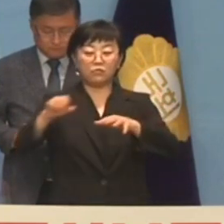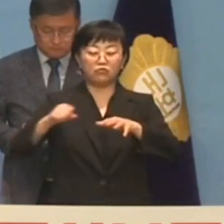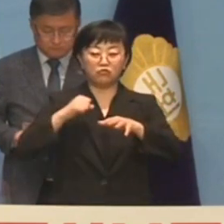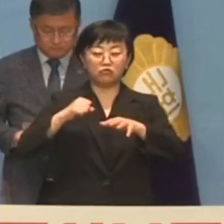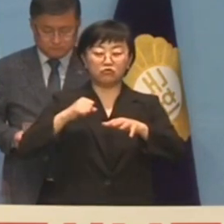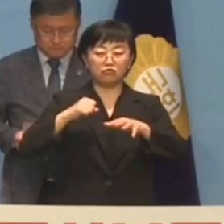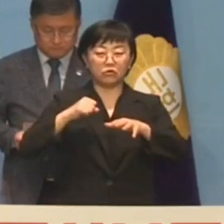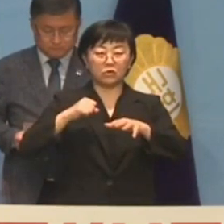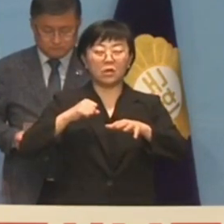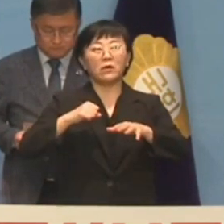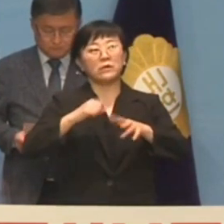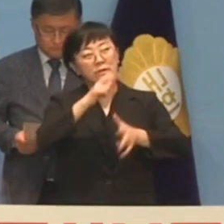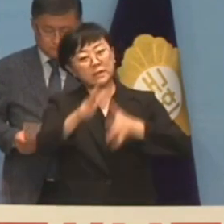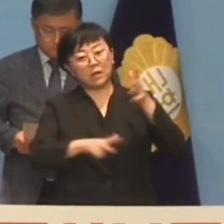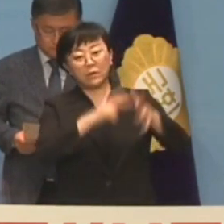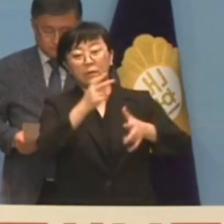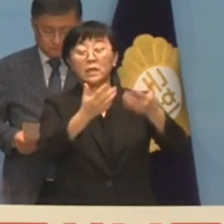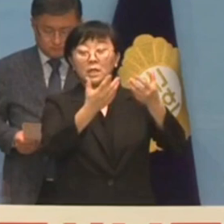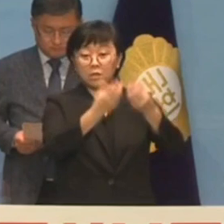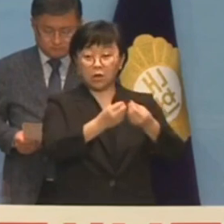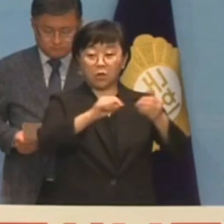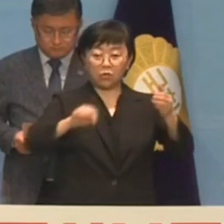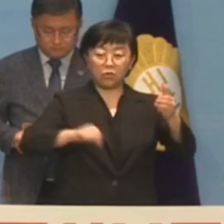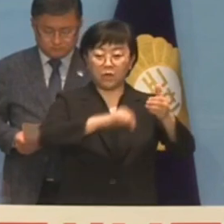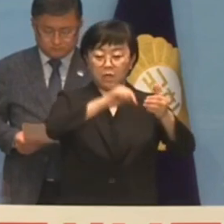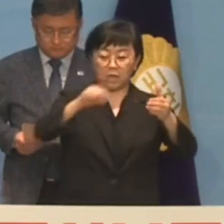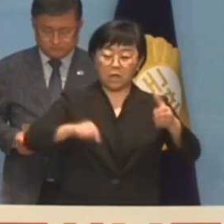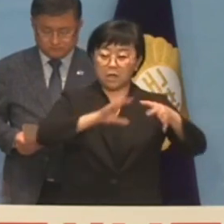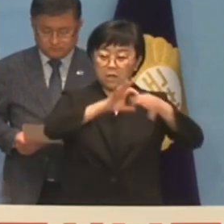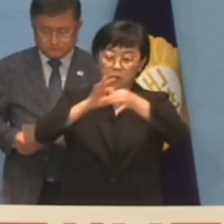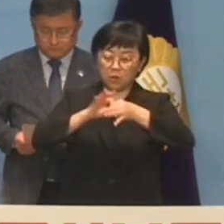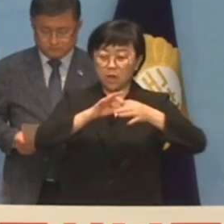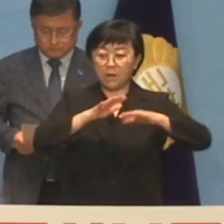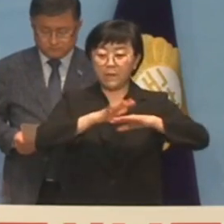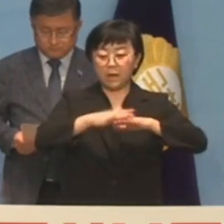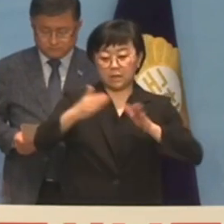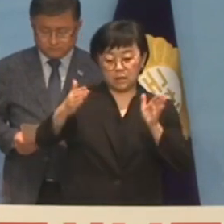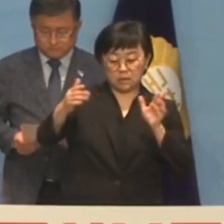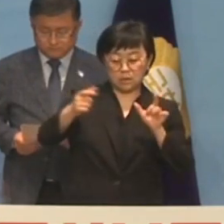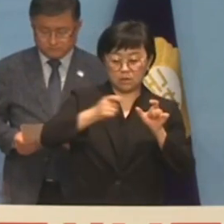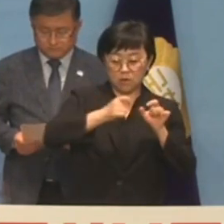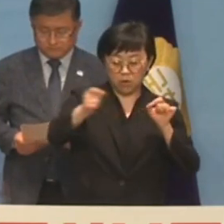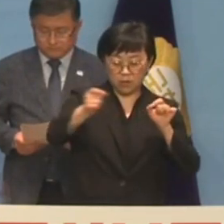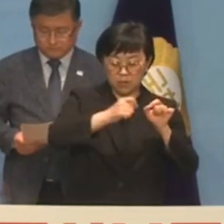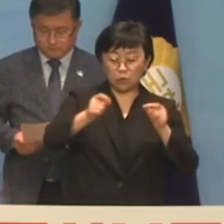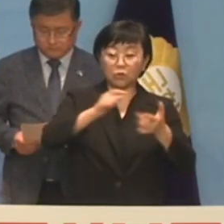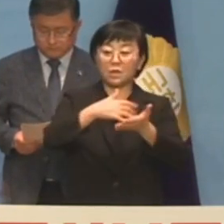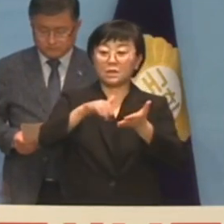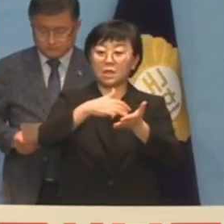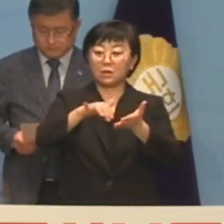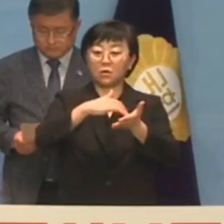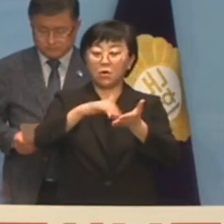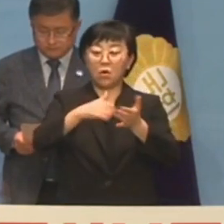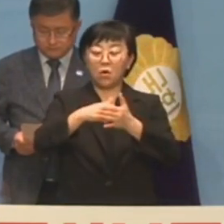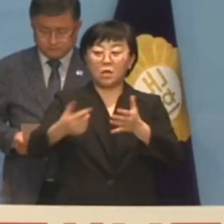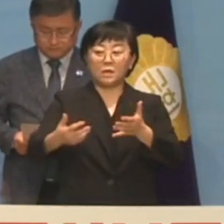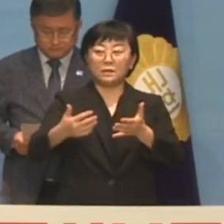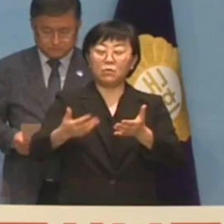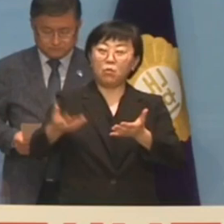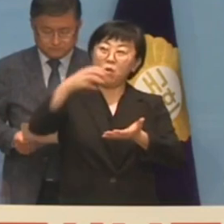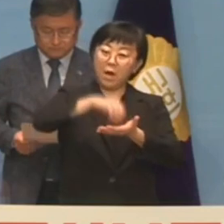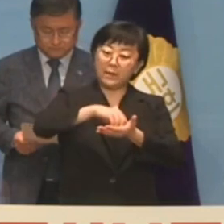사업의 경우에는 내부 연계망간 거리도 가중치 산정 기준에